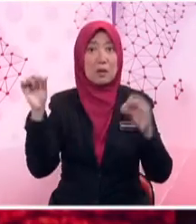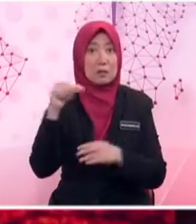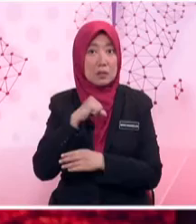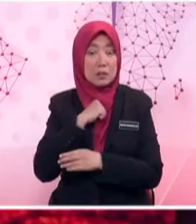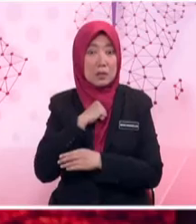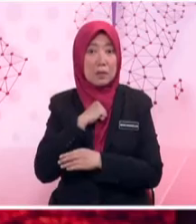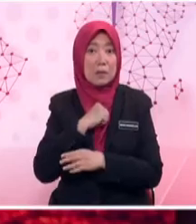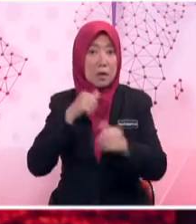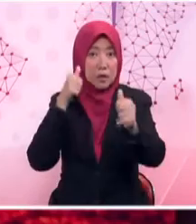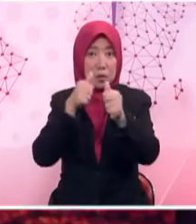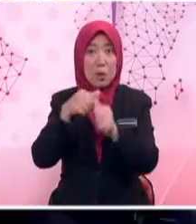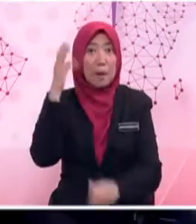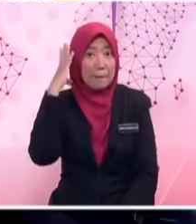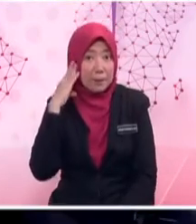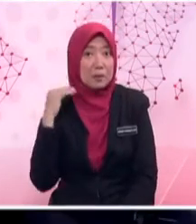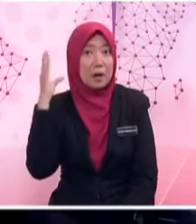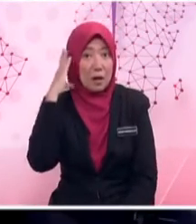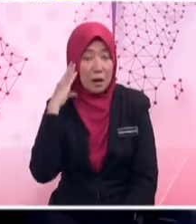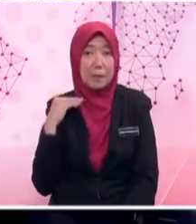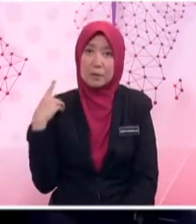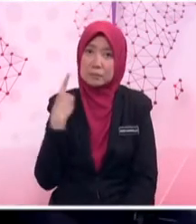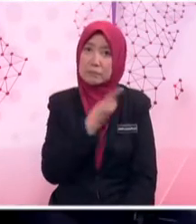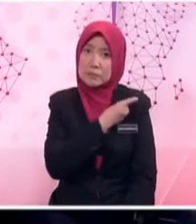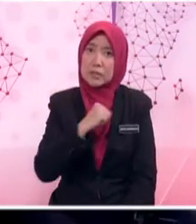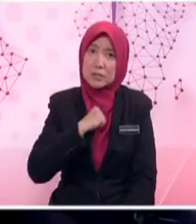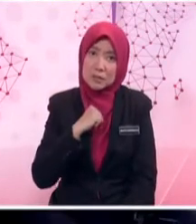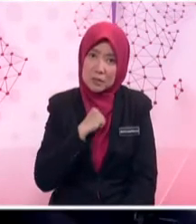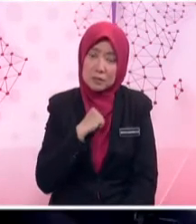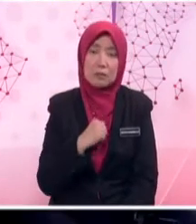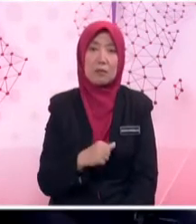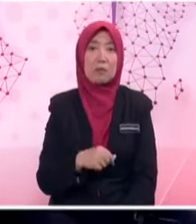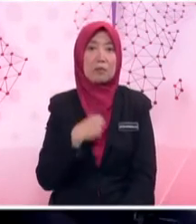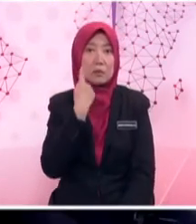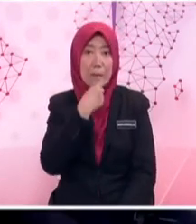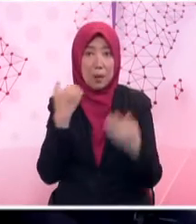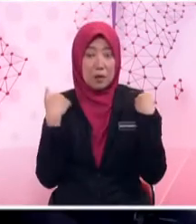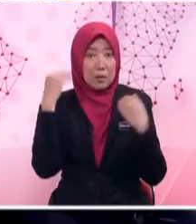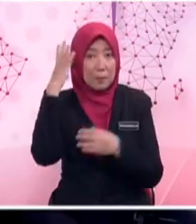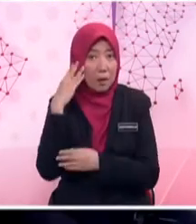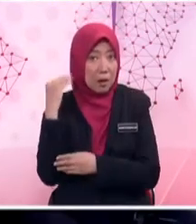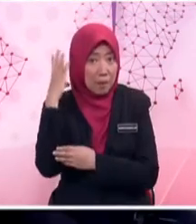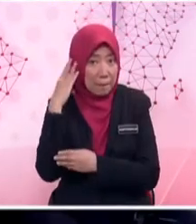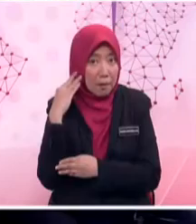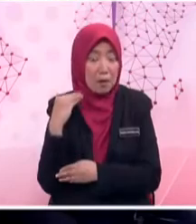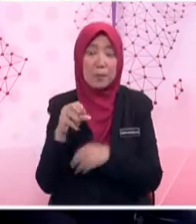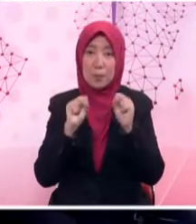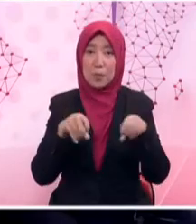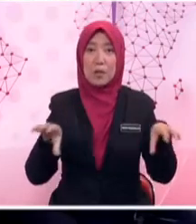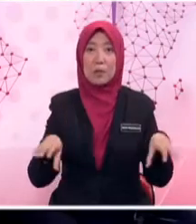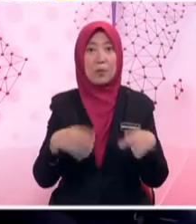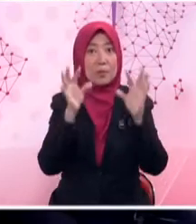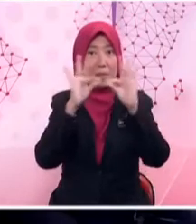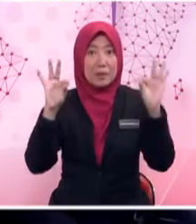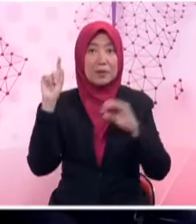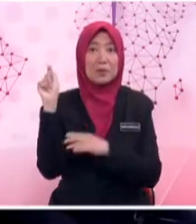kita. Berdasarkan situasi kita, ya cikgu. Situasi yang memang ada pengalaman kita, kita gunakan dalam tu. Baik. Dalam membina ayat tunggal. Wah, seronok